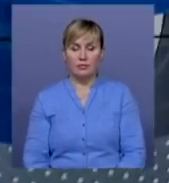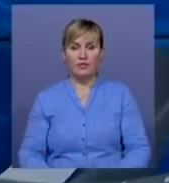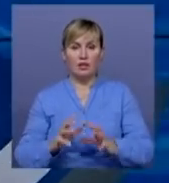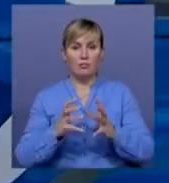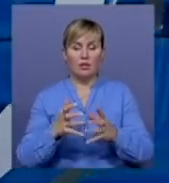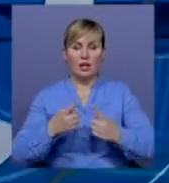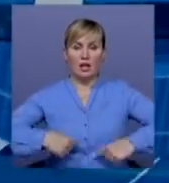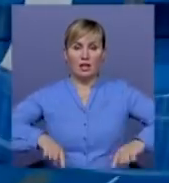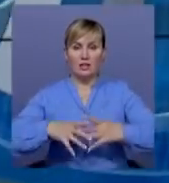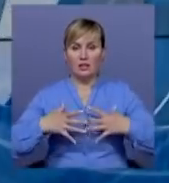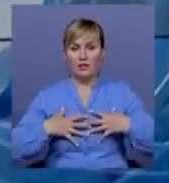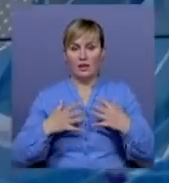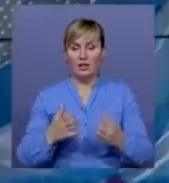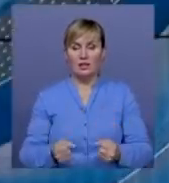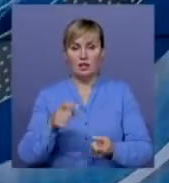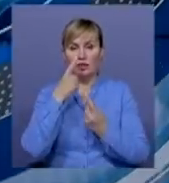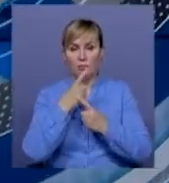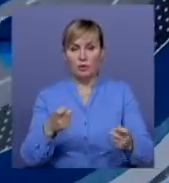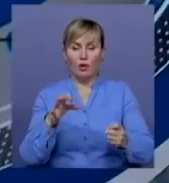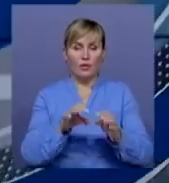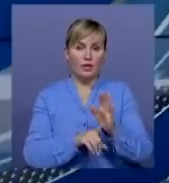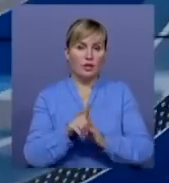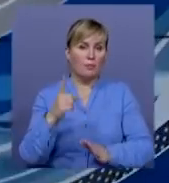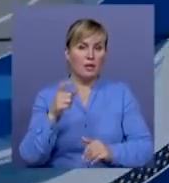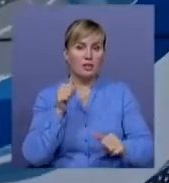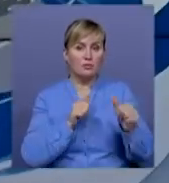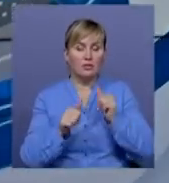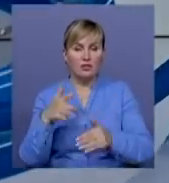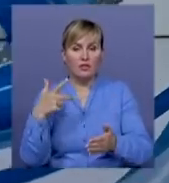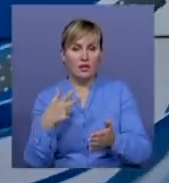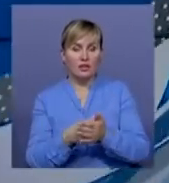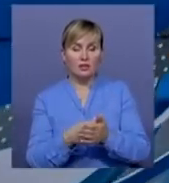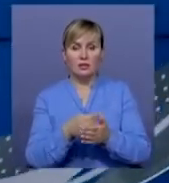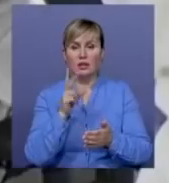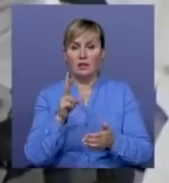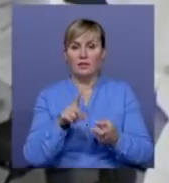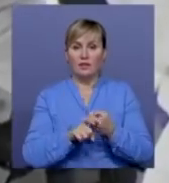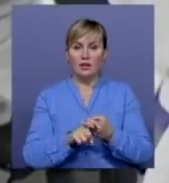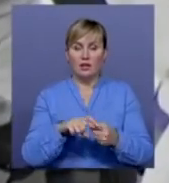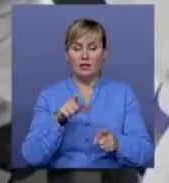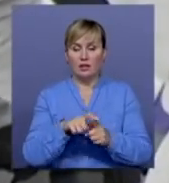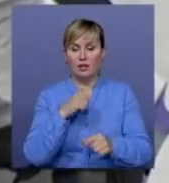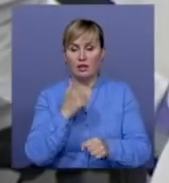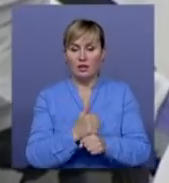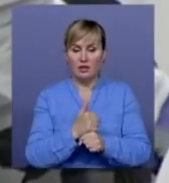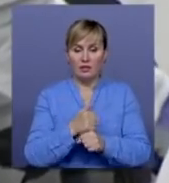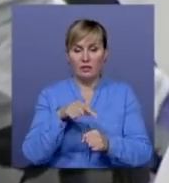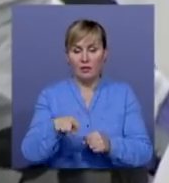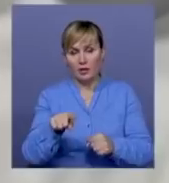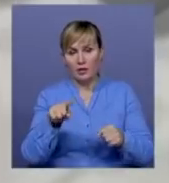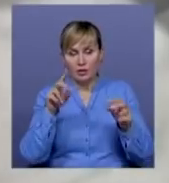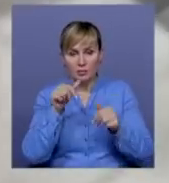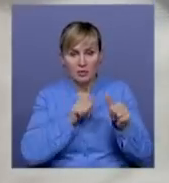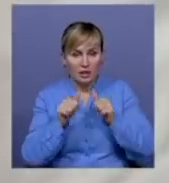Всемирная организация здравоохранения сообщила о начале первых испытаний вакцины против коронавируса. По словам главы ВОЗ Тедроса Гебрейесуса,